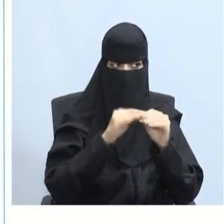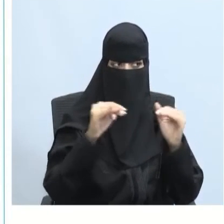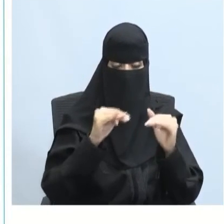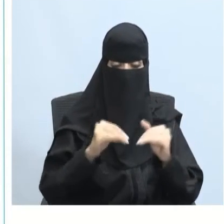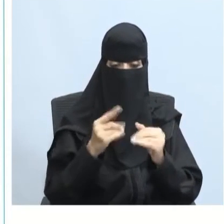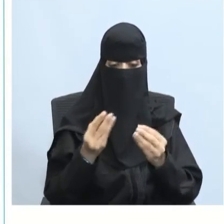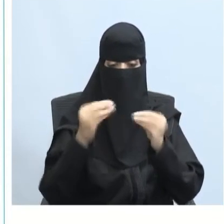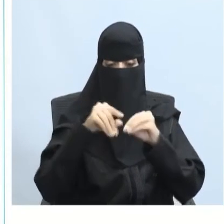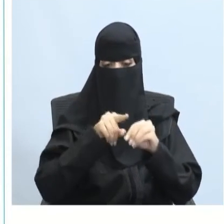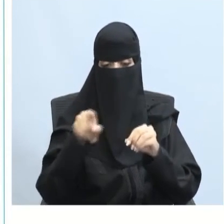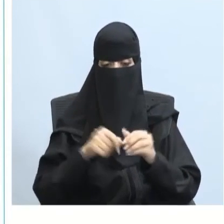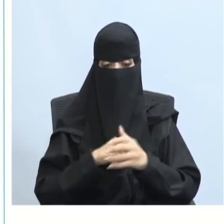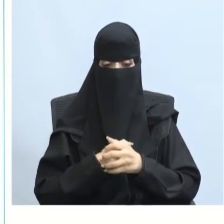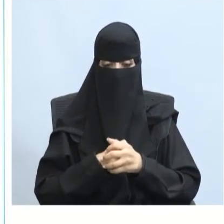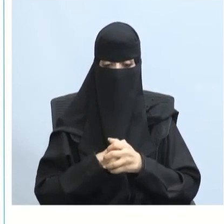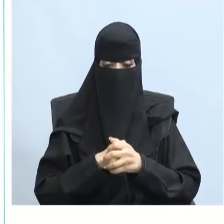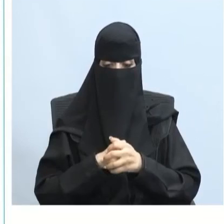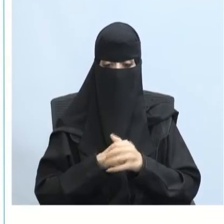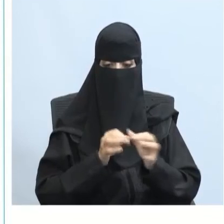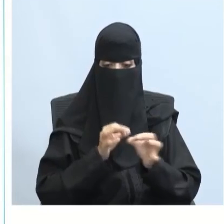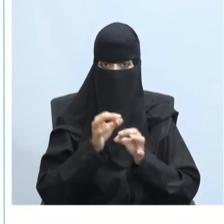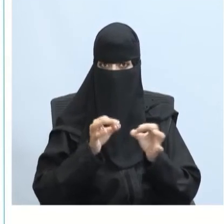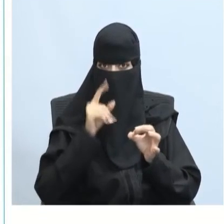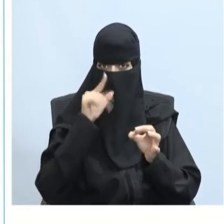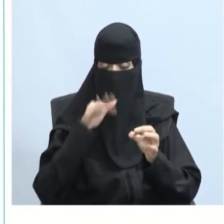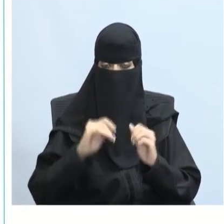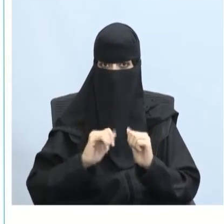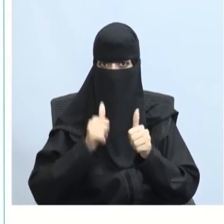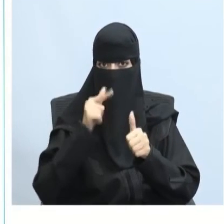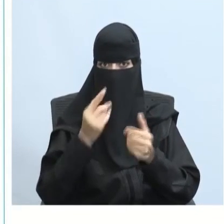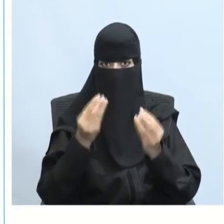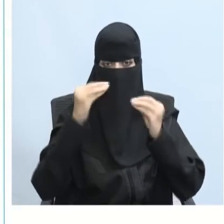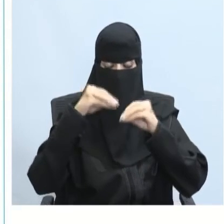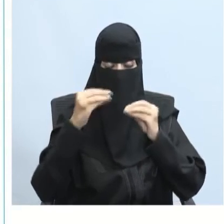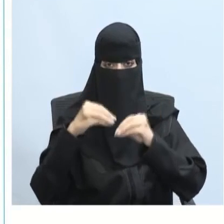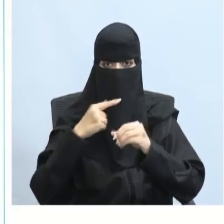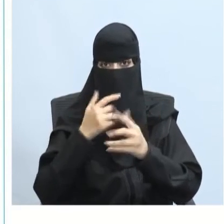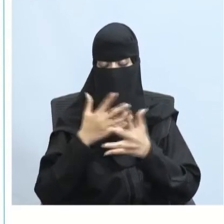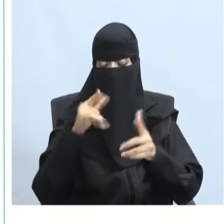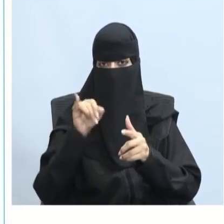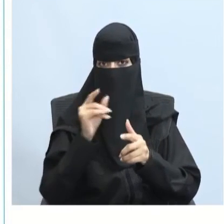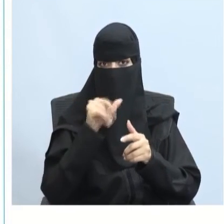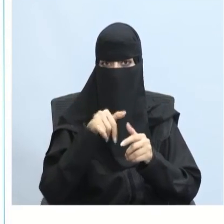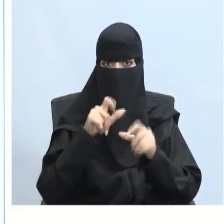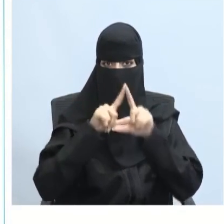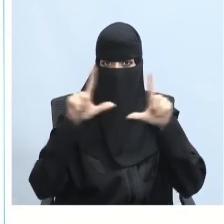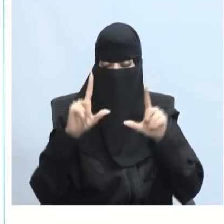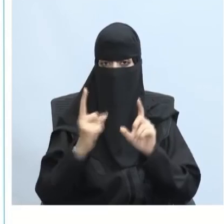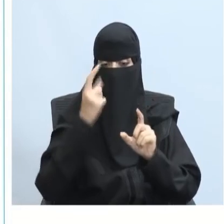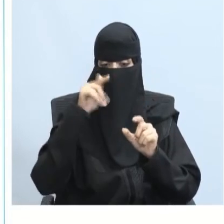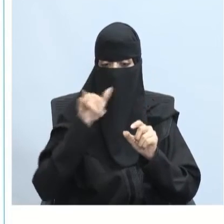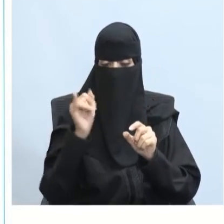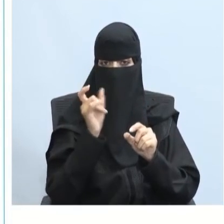ضافه وضع ايش منسق يمكن اضافه المزيد من نفس العرض الاول